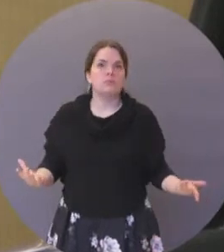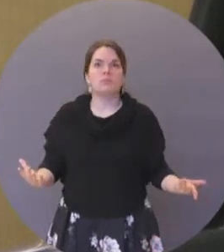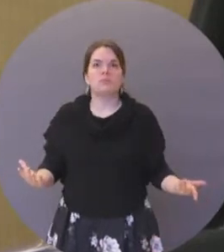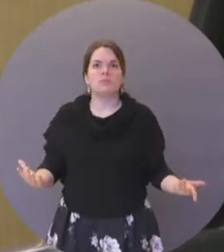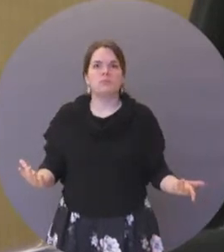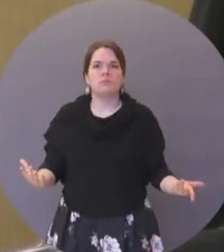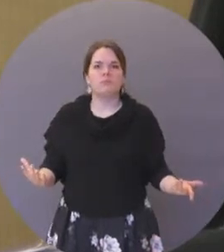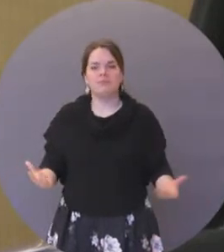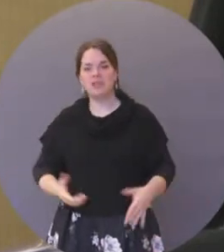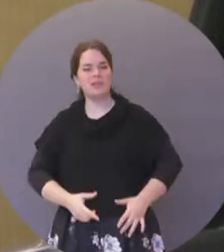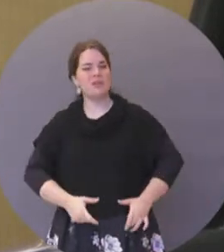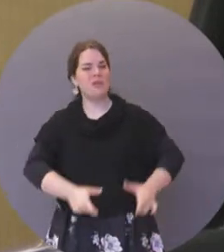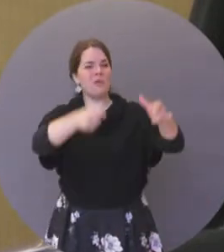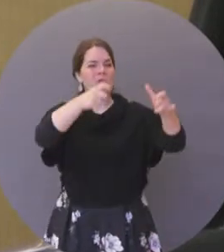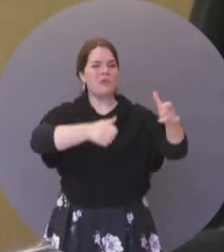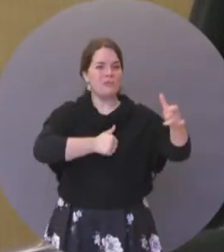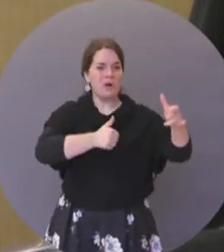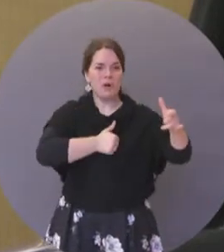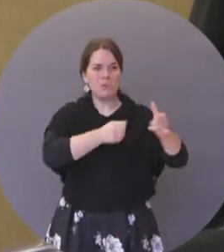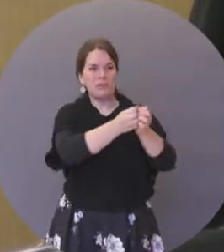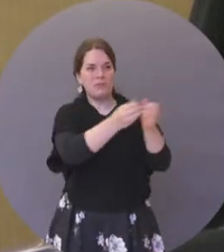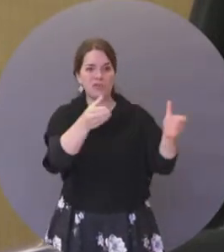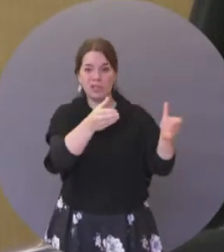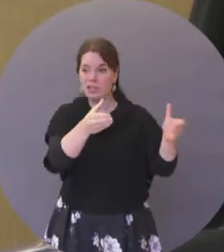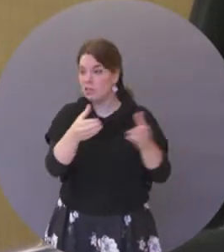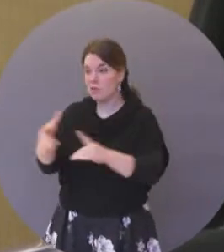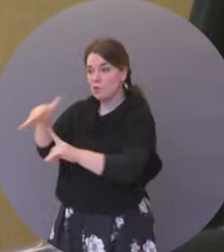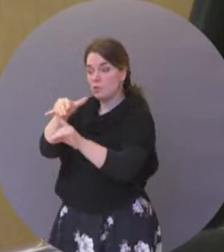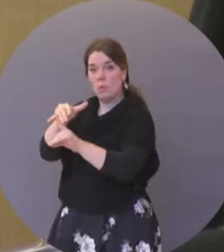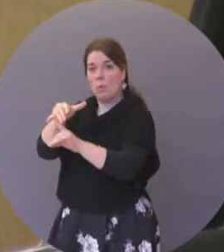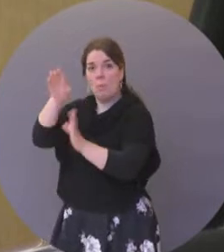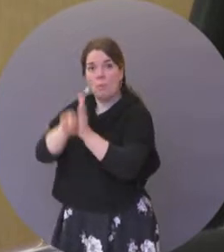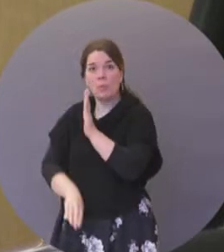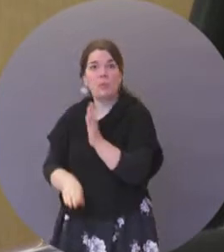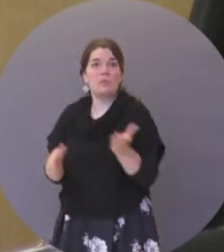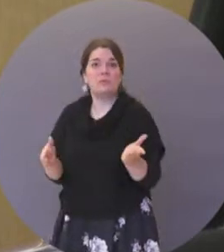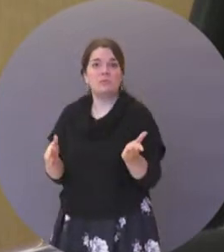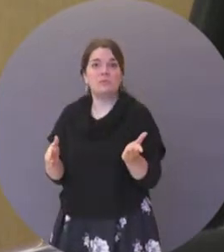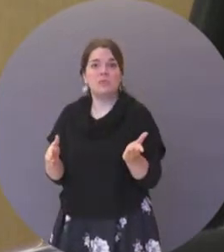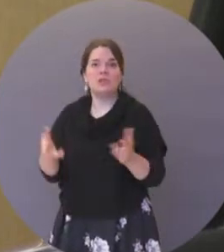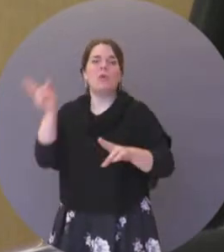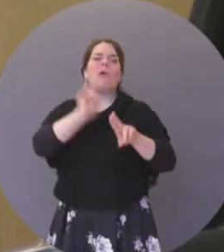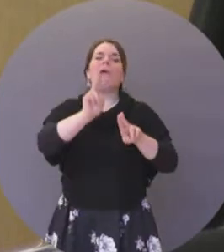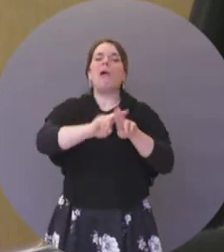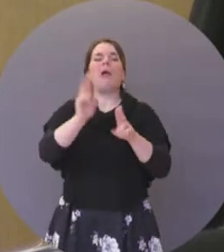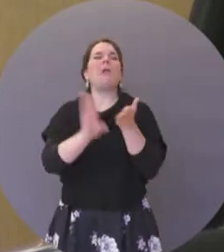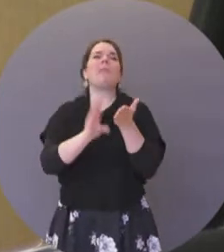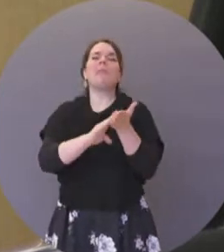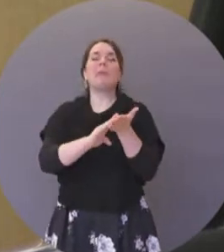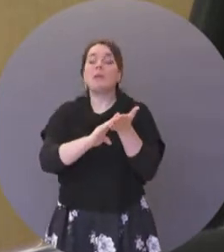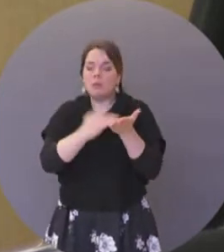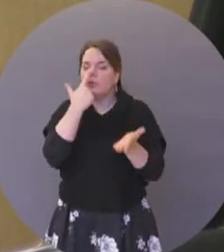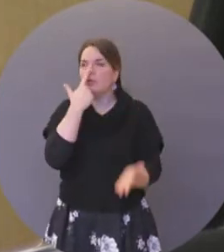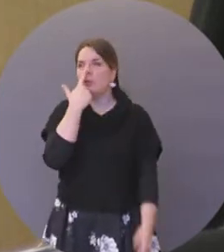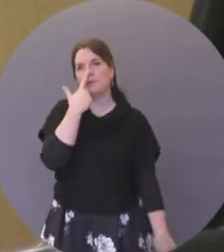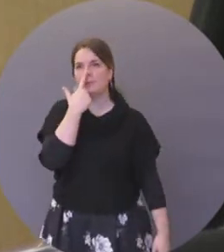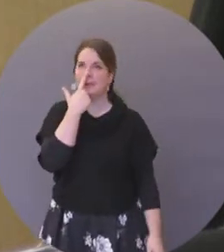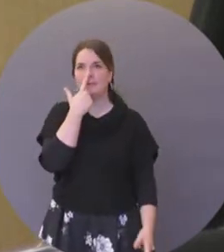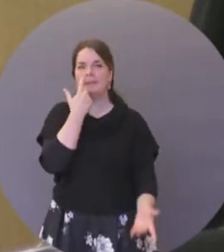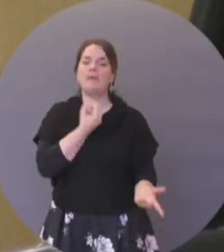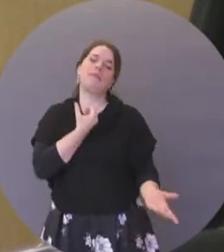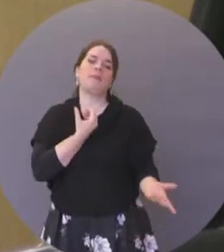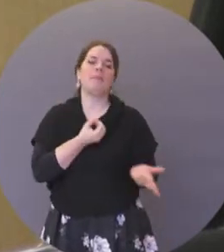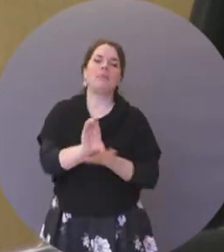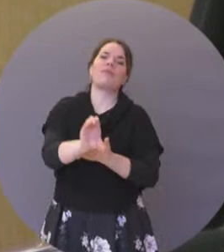privés que le logement sociaux en France et ma prime rénove c'est que de la frime je m'excuse je suis un peu violent peut-être